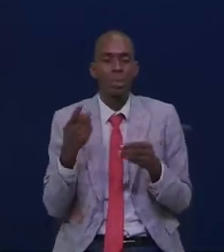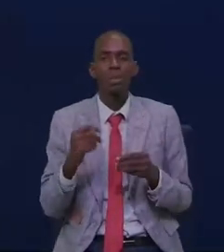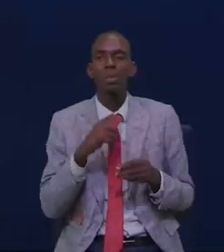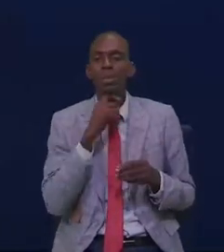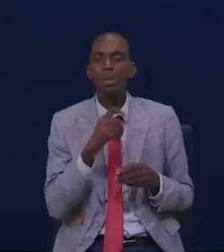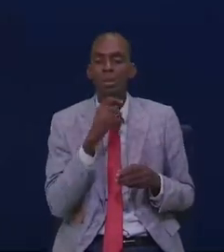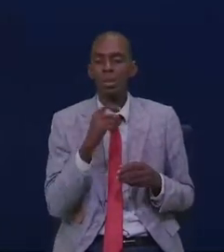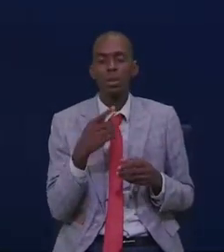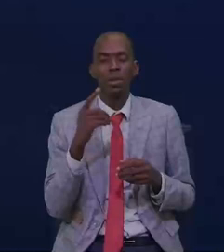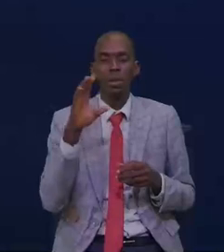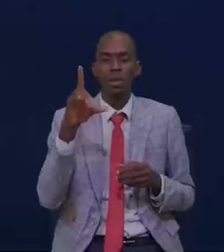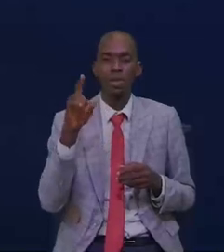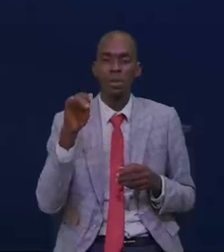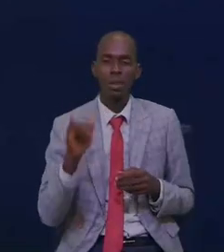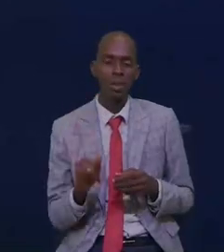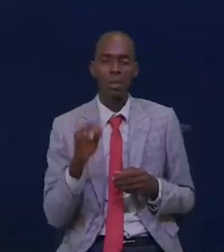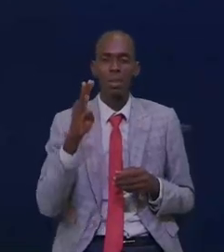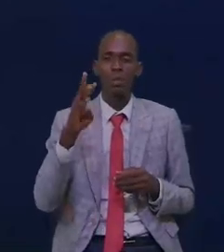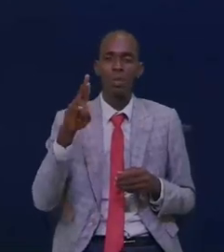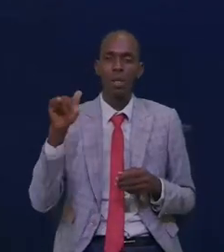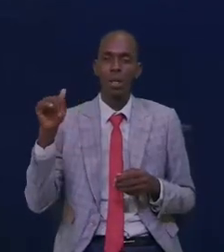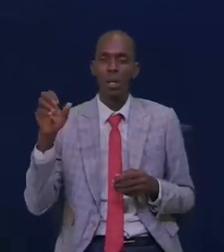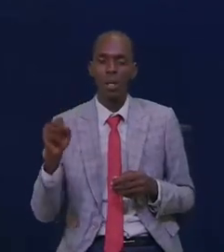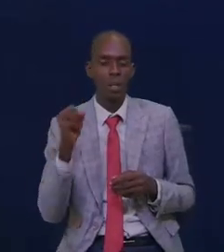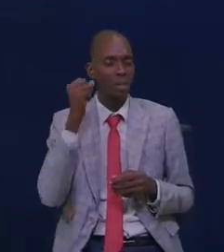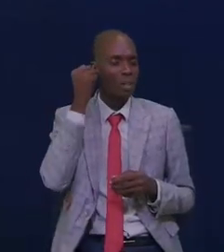l'argile, l'argent et l'or.